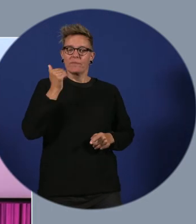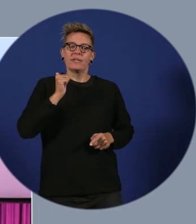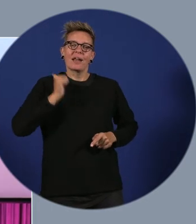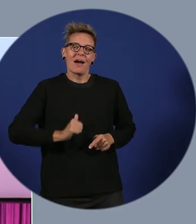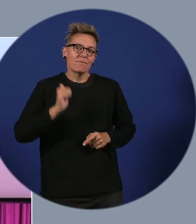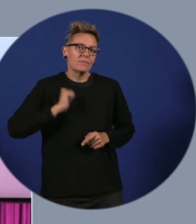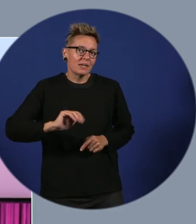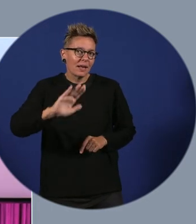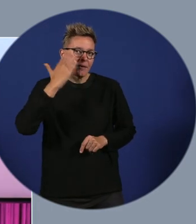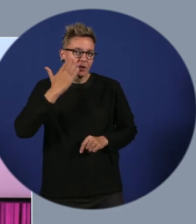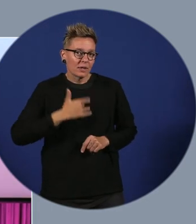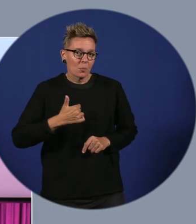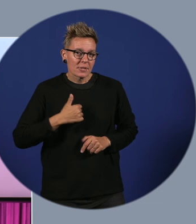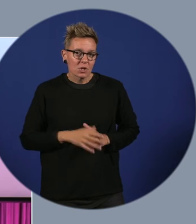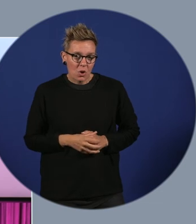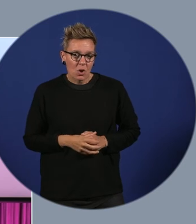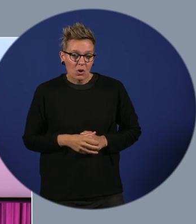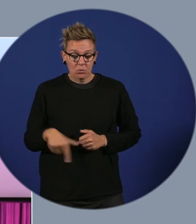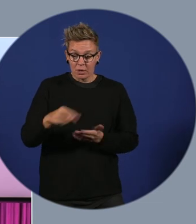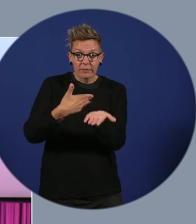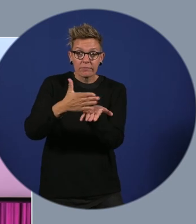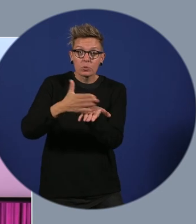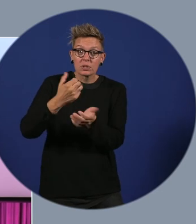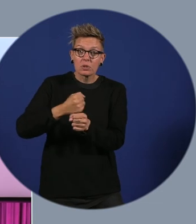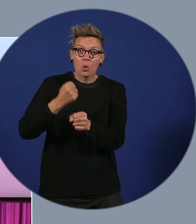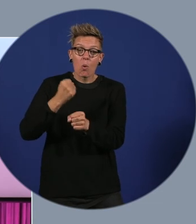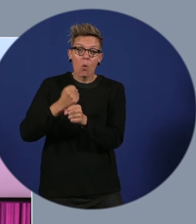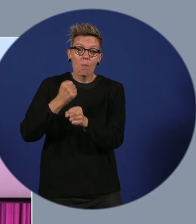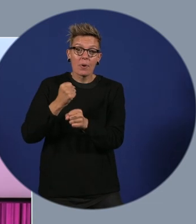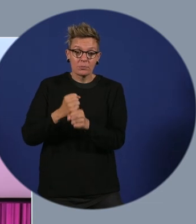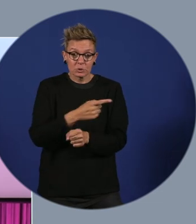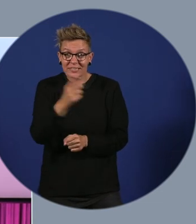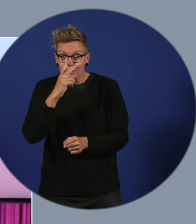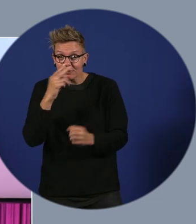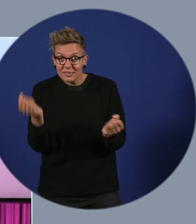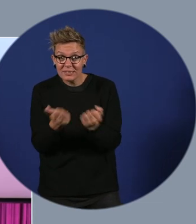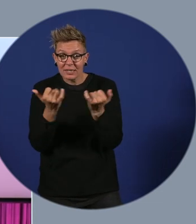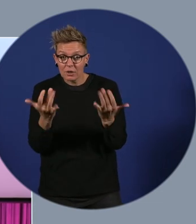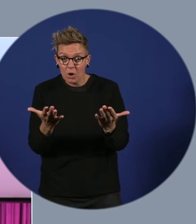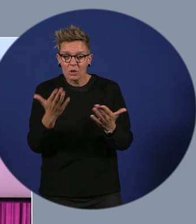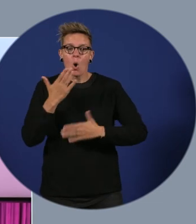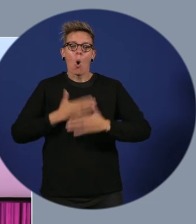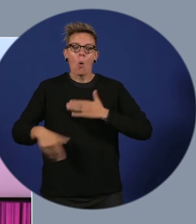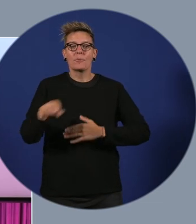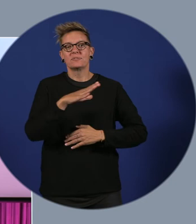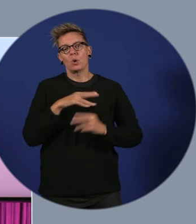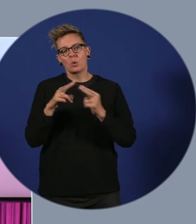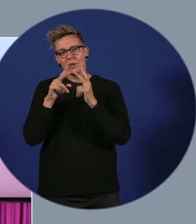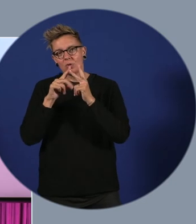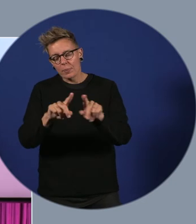här skolvalet, och att vi jobbar vidare. Så till alla er som tittar, jag hoppas vi hörs snart